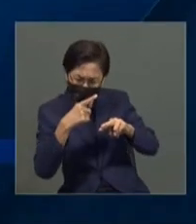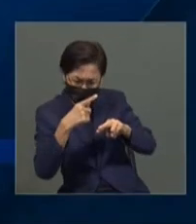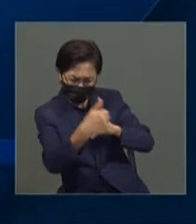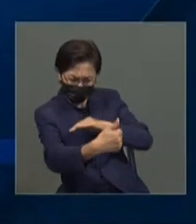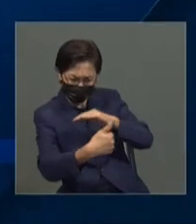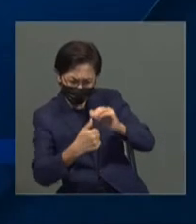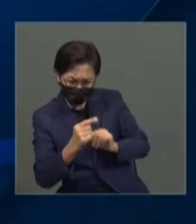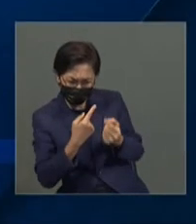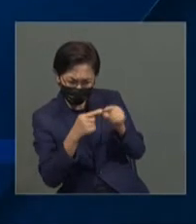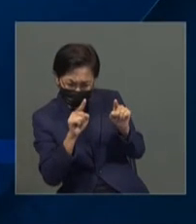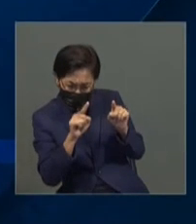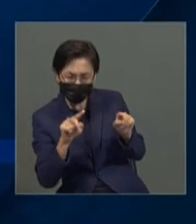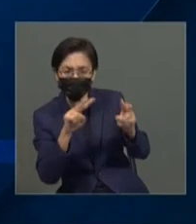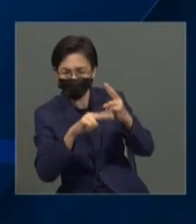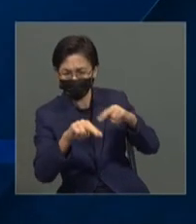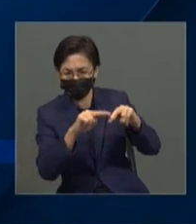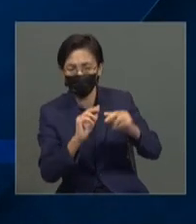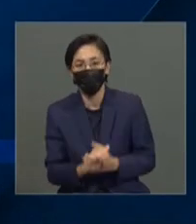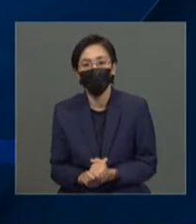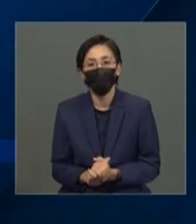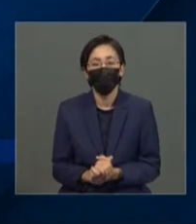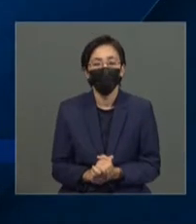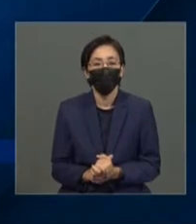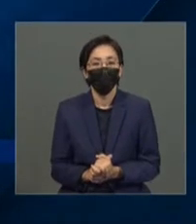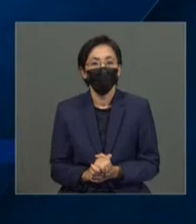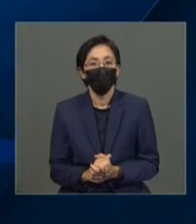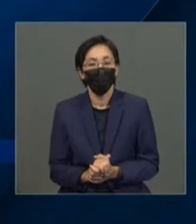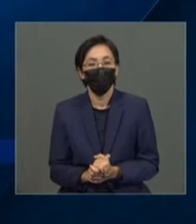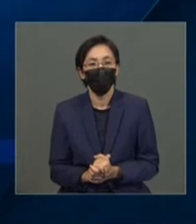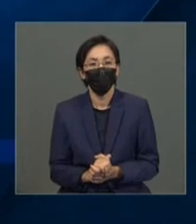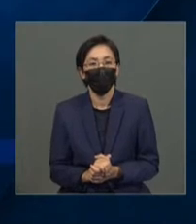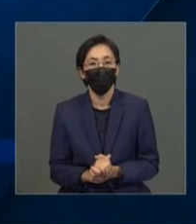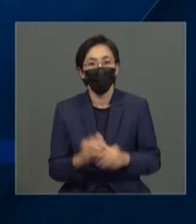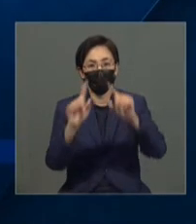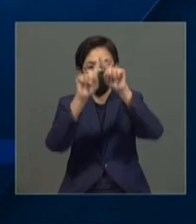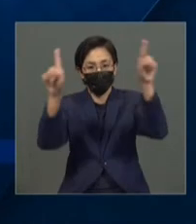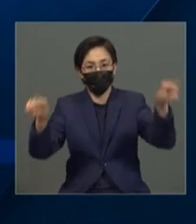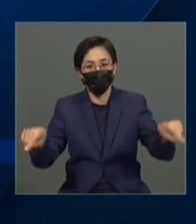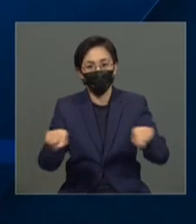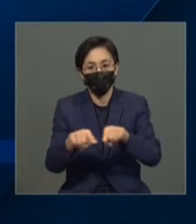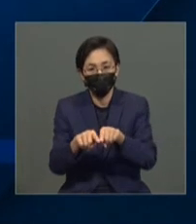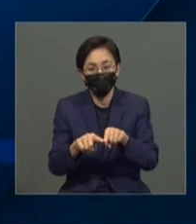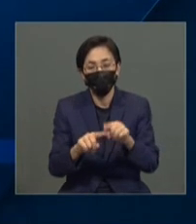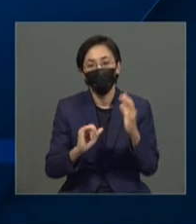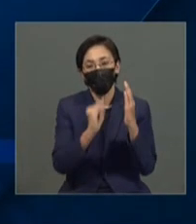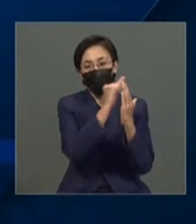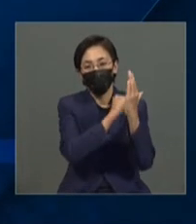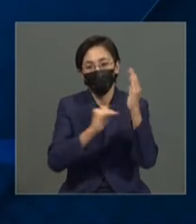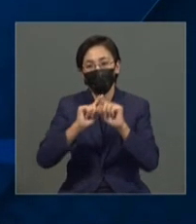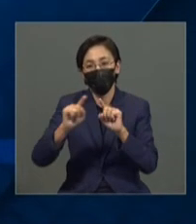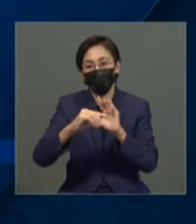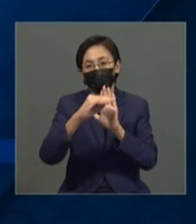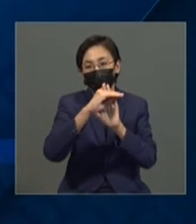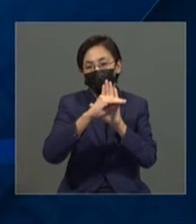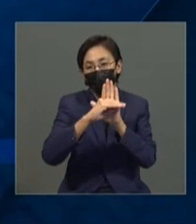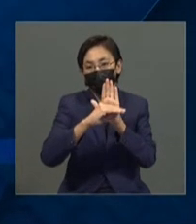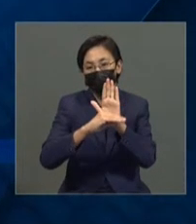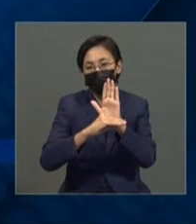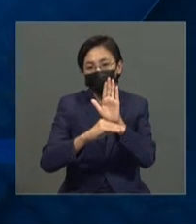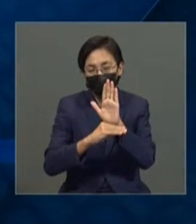คะไปดูสกอร์บอร์ดรายงานจำนวนผู้ติดเชื้อแต่ละจังหวัดของวันนี้นิดนึงค่ะ